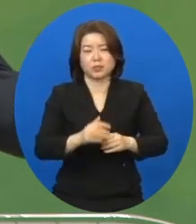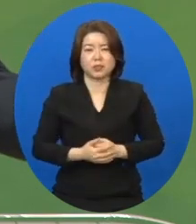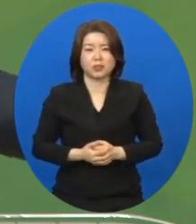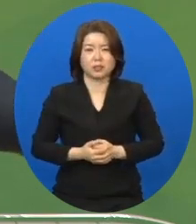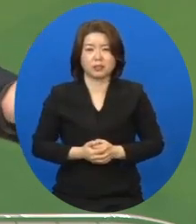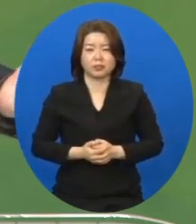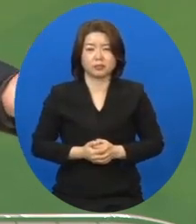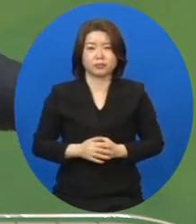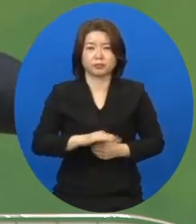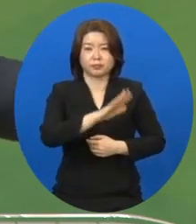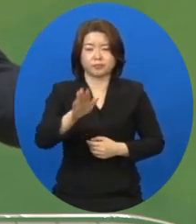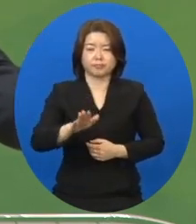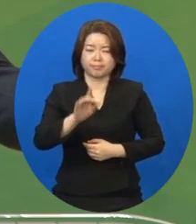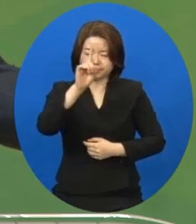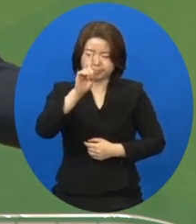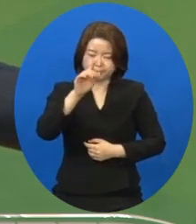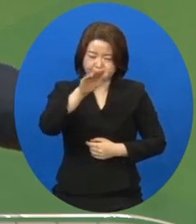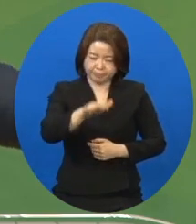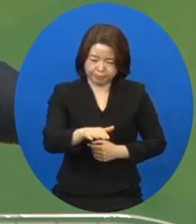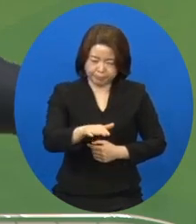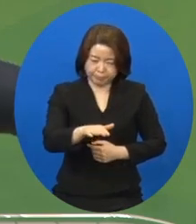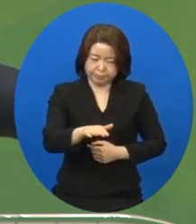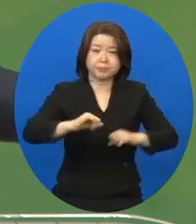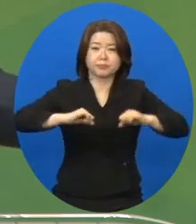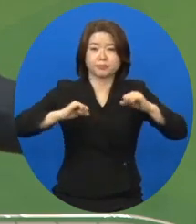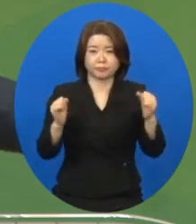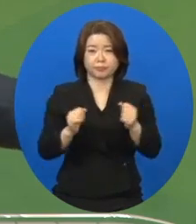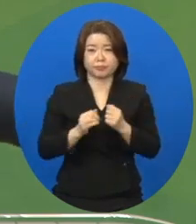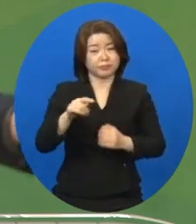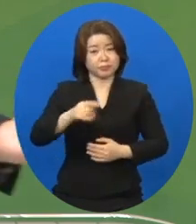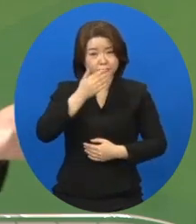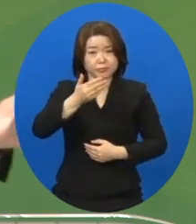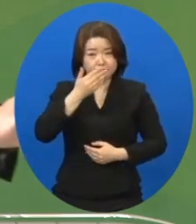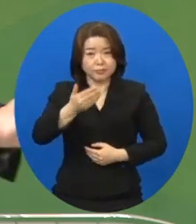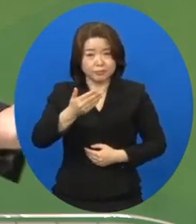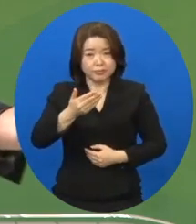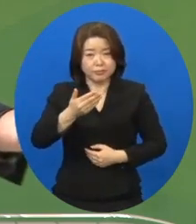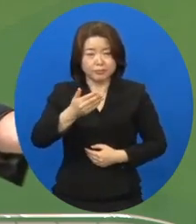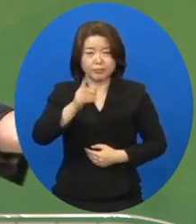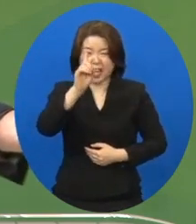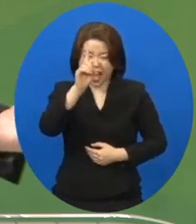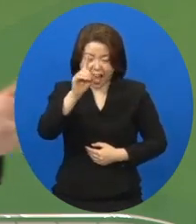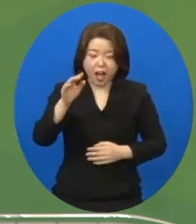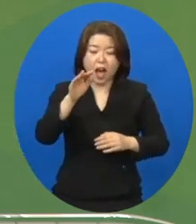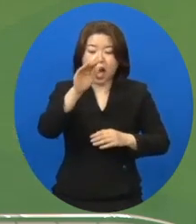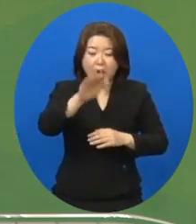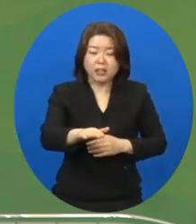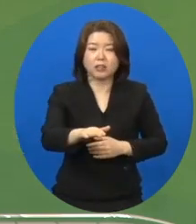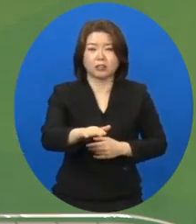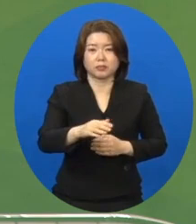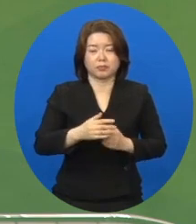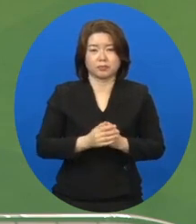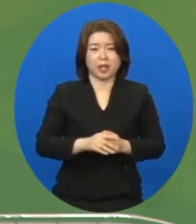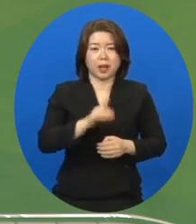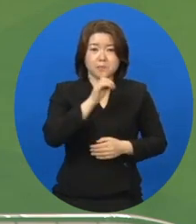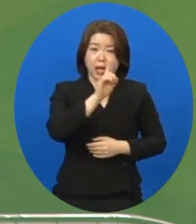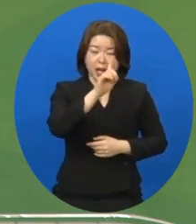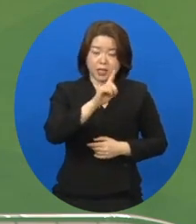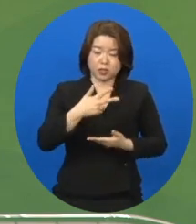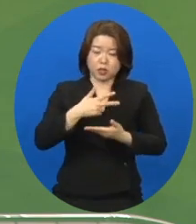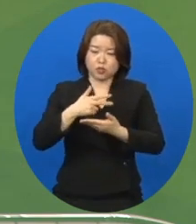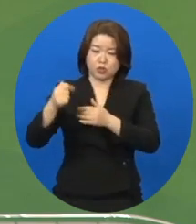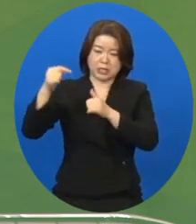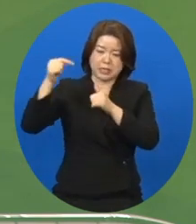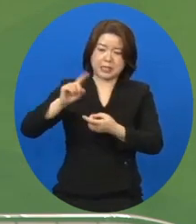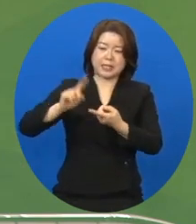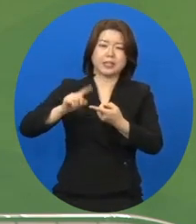우리 한 걸음의 순종, 그건 할 수 있잖아요. 한 걸음의 순종. 말 한마디도 주님이 하라고 하는